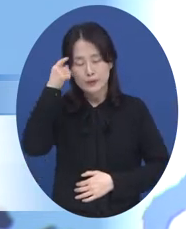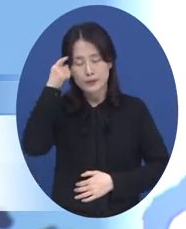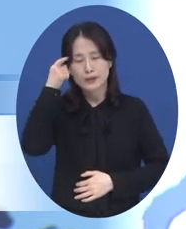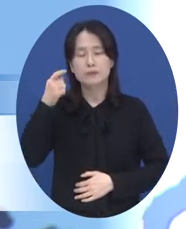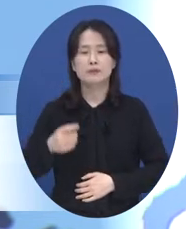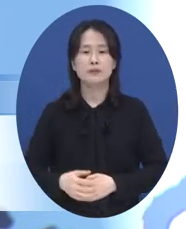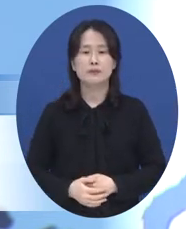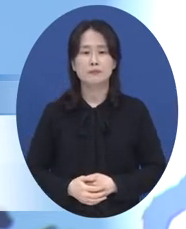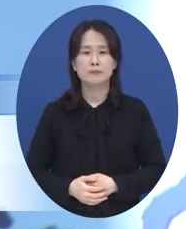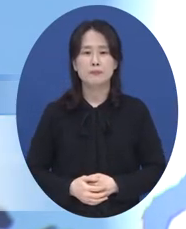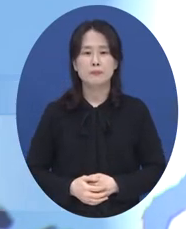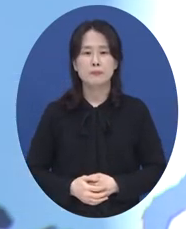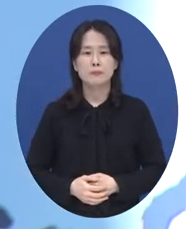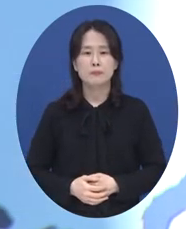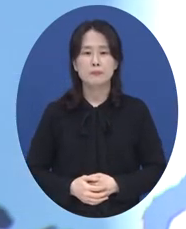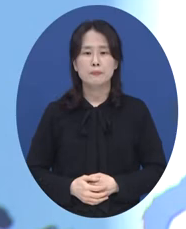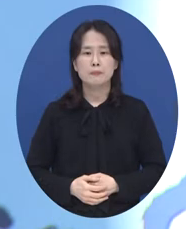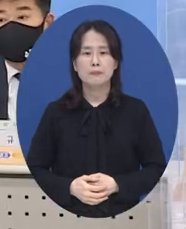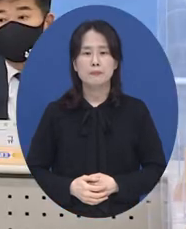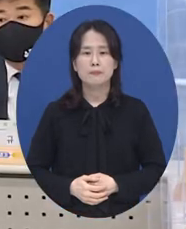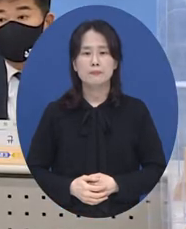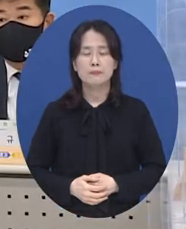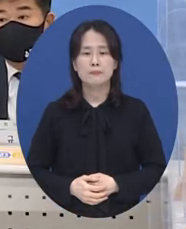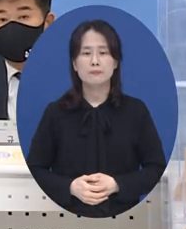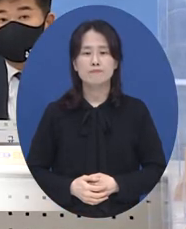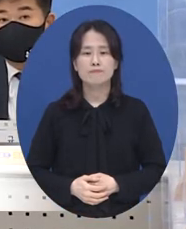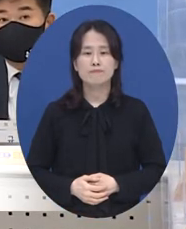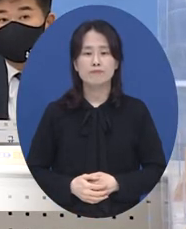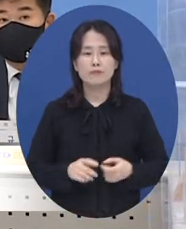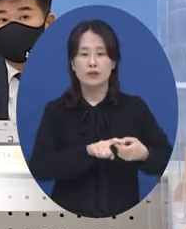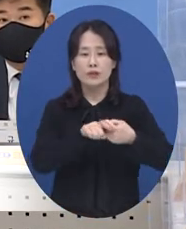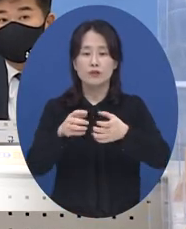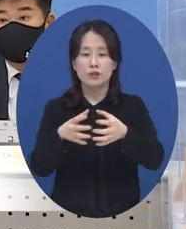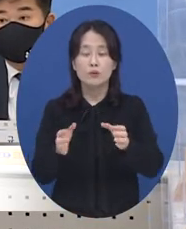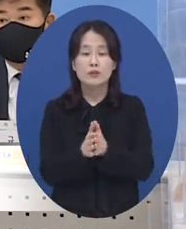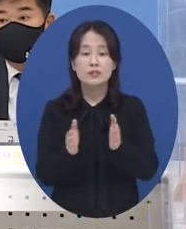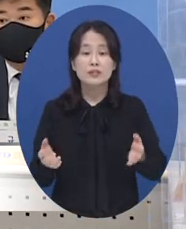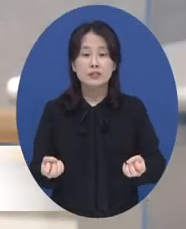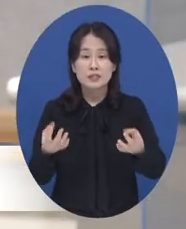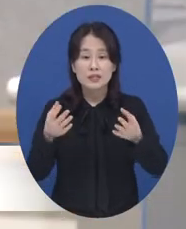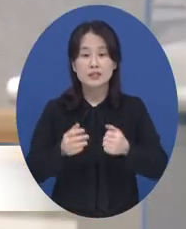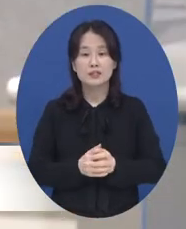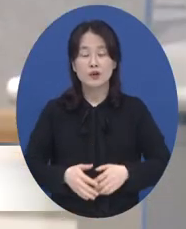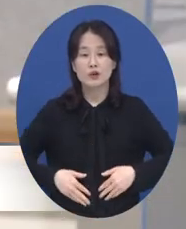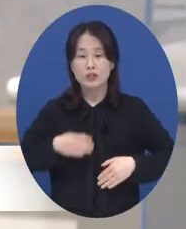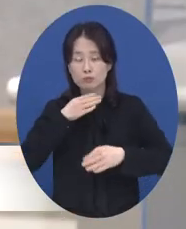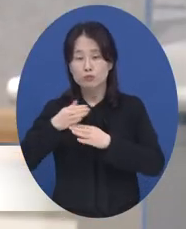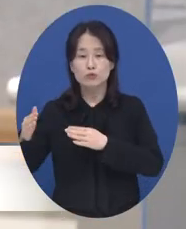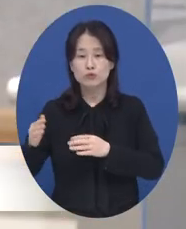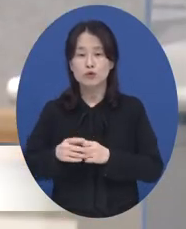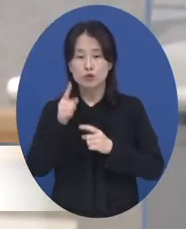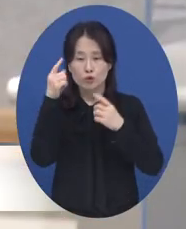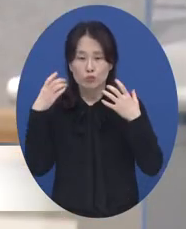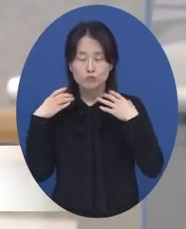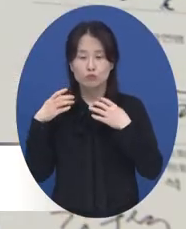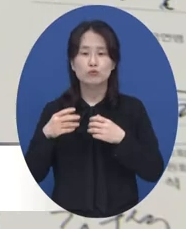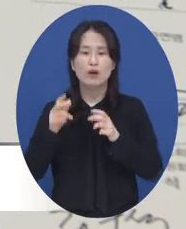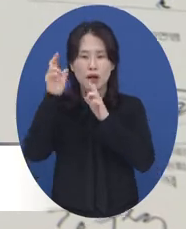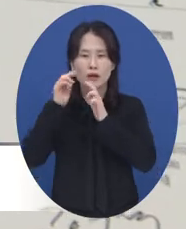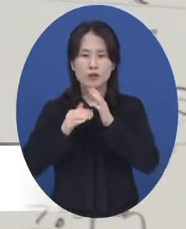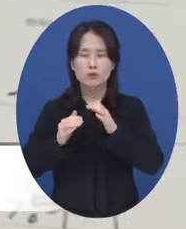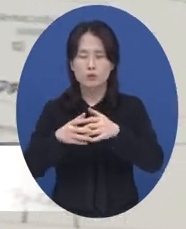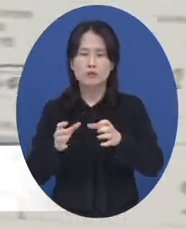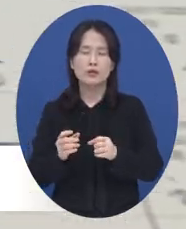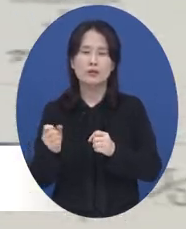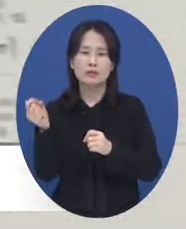시대적 소명이 아닐까 생각을 합니다. 연대회의 출범식에서 남북 정부의 개성공단 재개 선언을